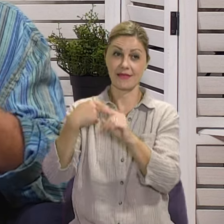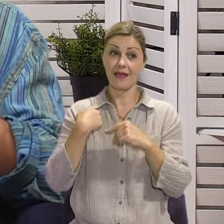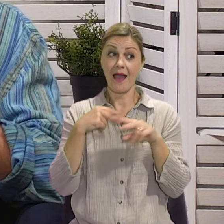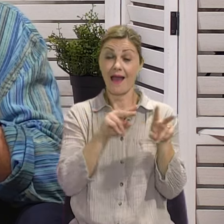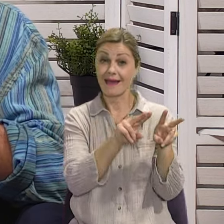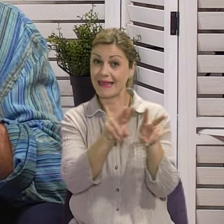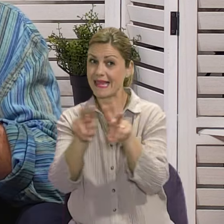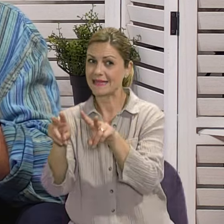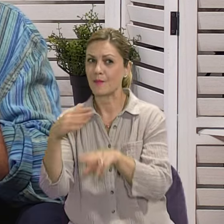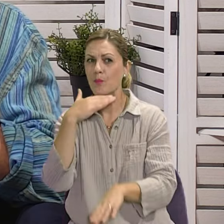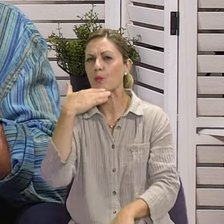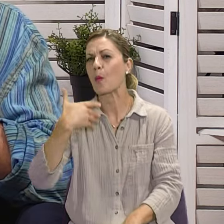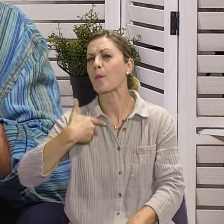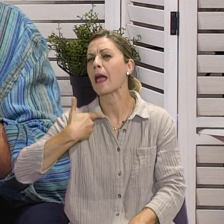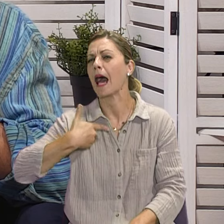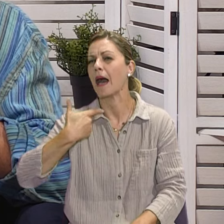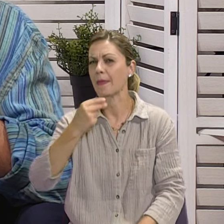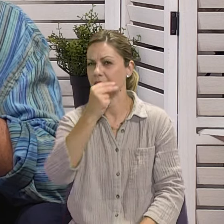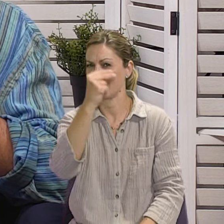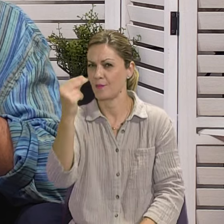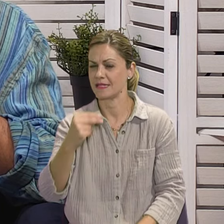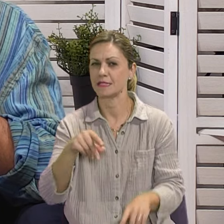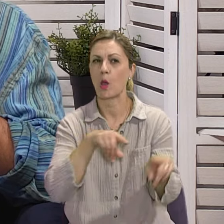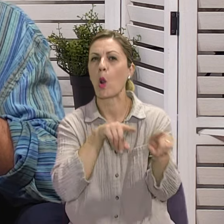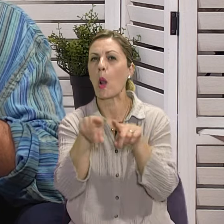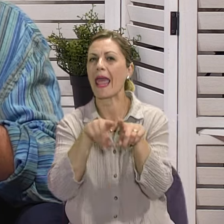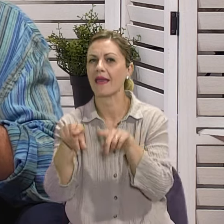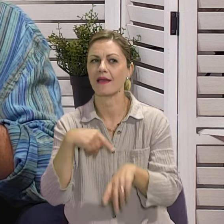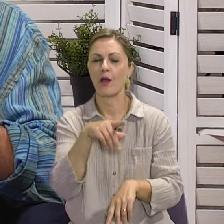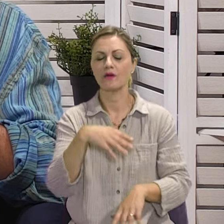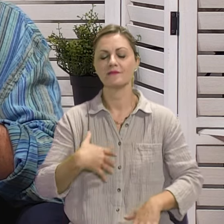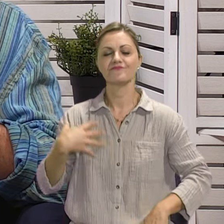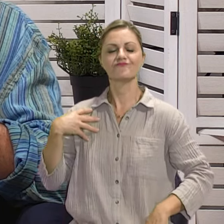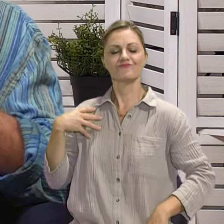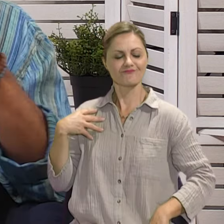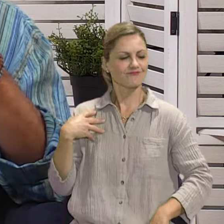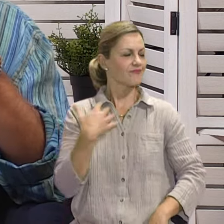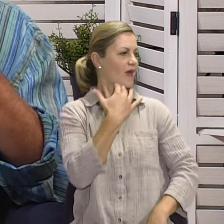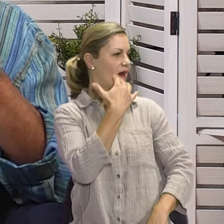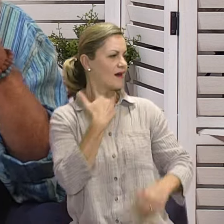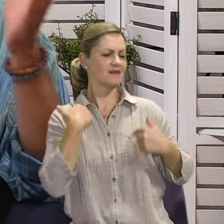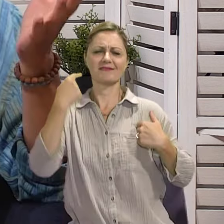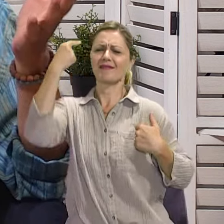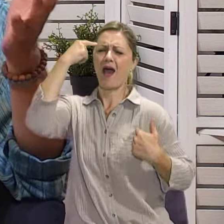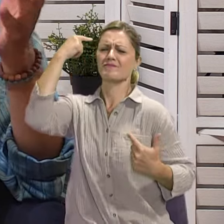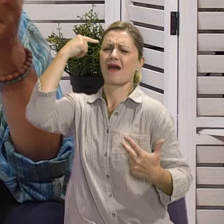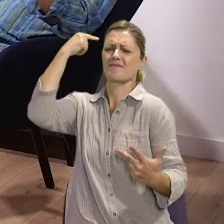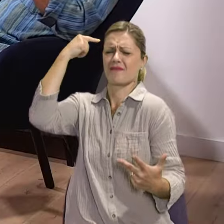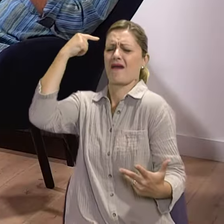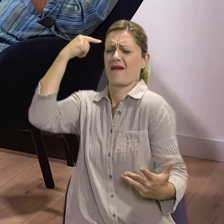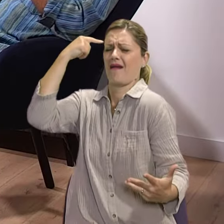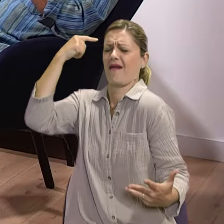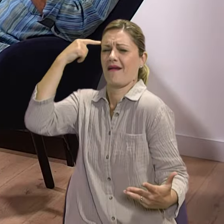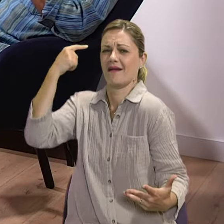puno mojih mladih kolega koji su pozeri. Okej. Okay. Ali velike osobe obično